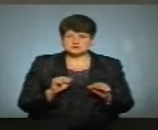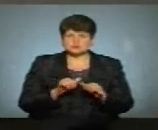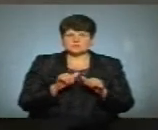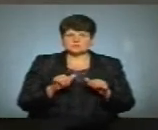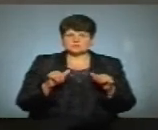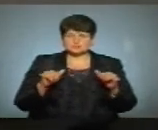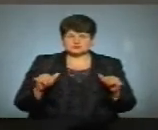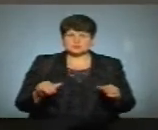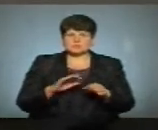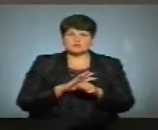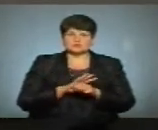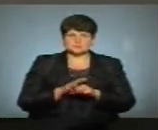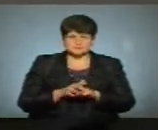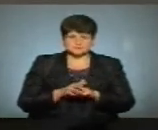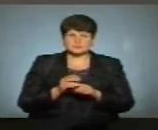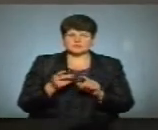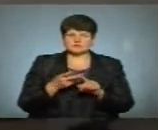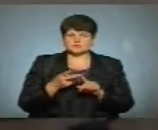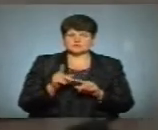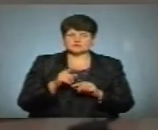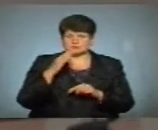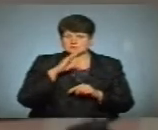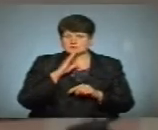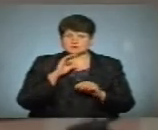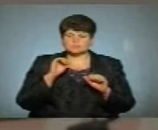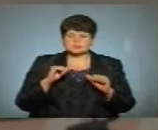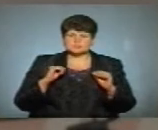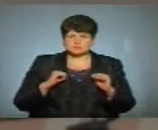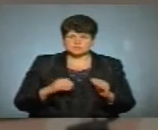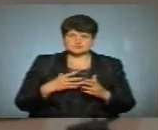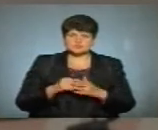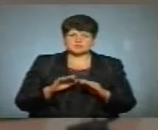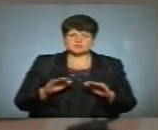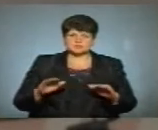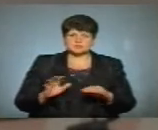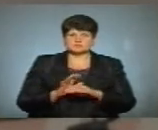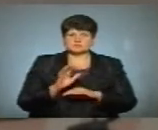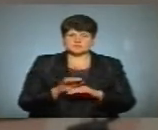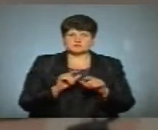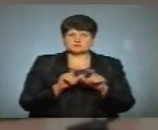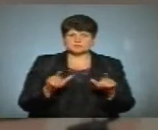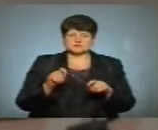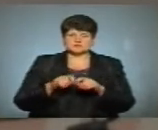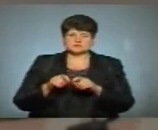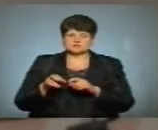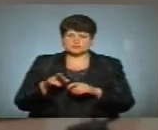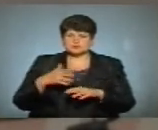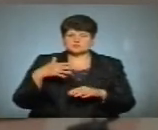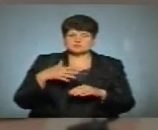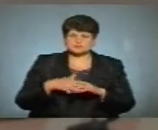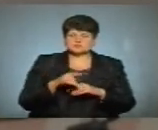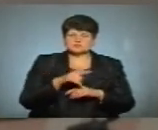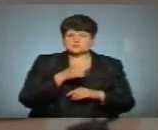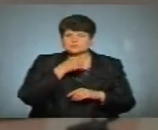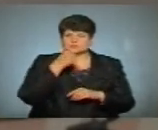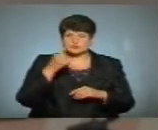поширення саме коронавірусу, і друге, щоб батьки могли спокійно своїх дітей відправити на пункти тестування, розуміючи, що ті